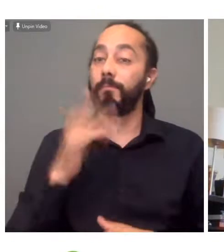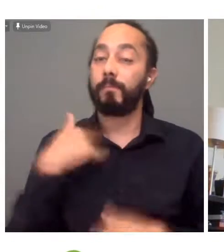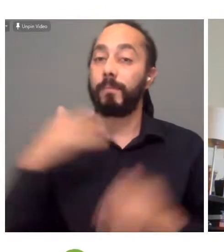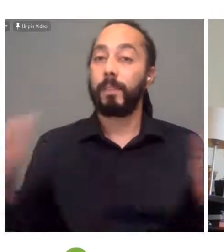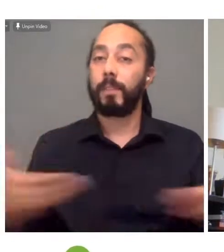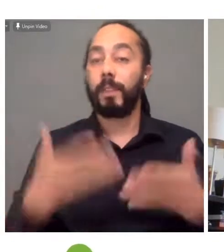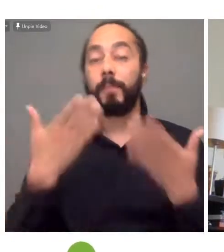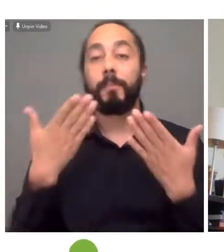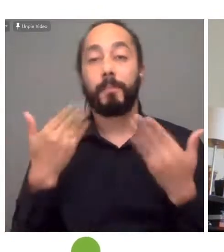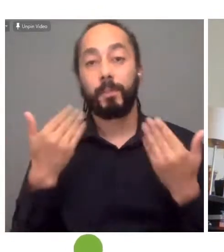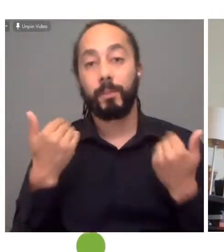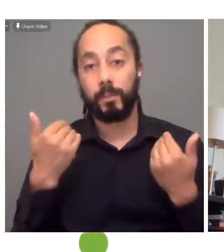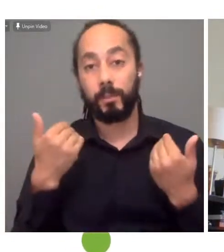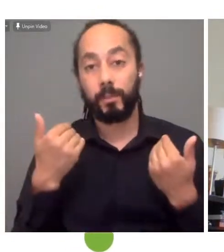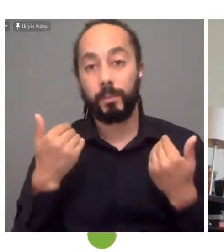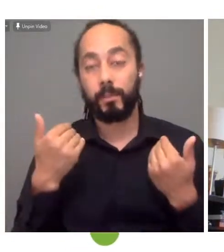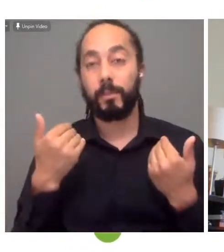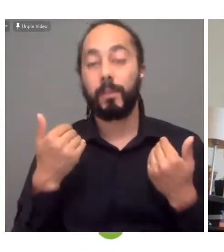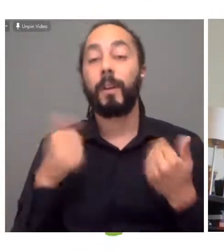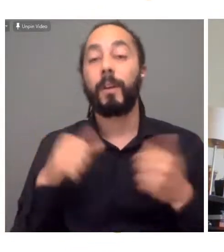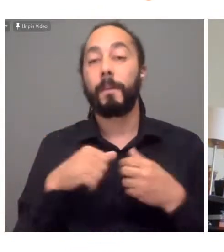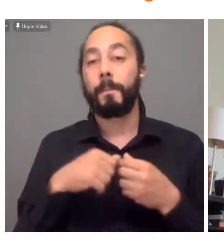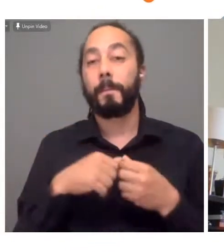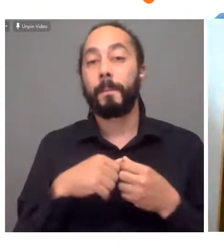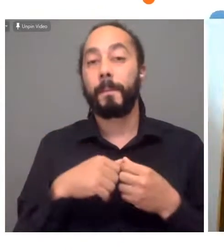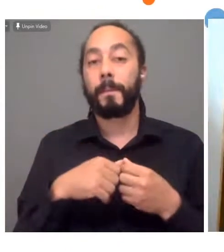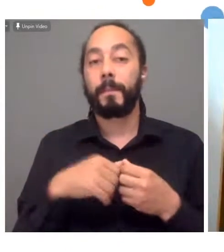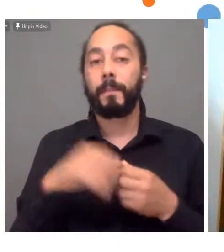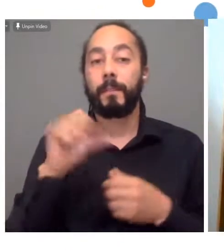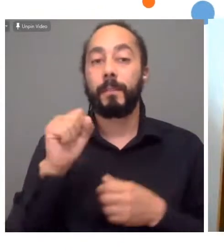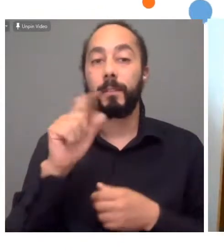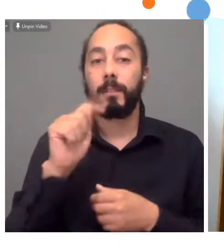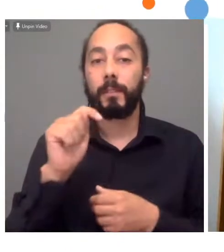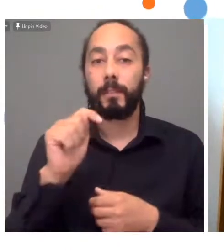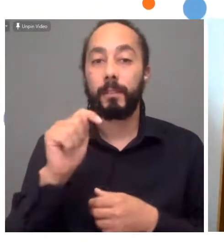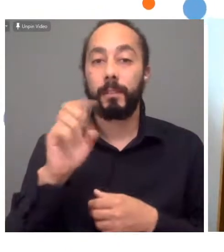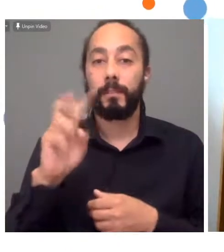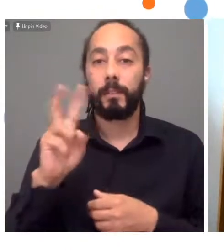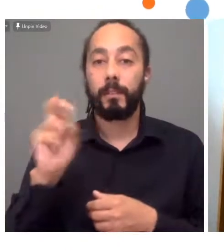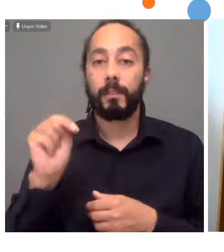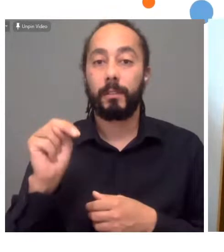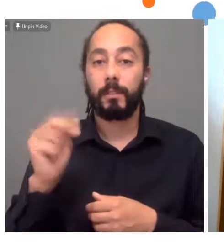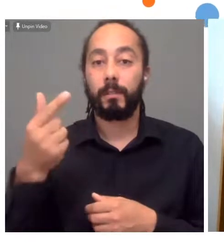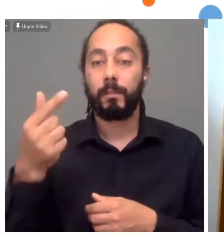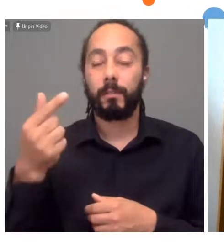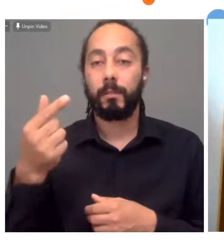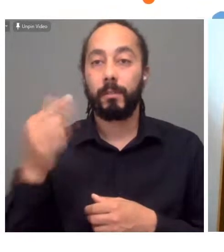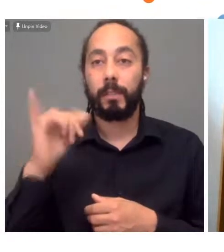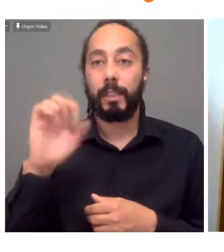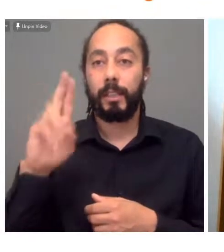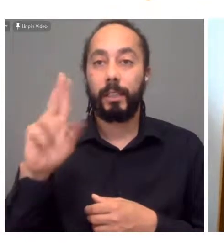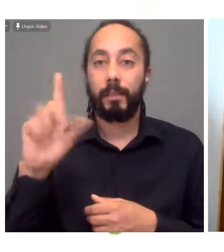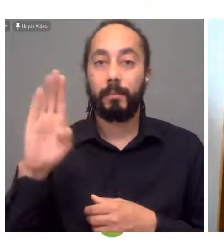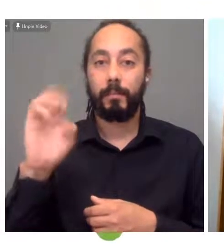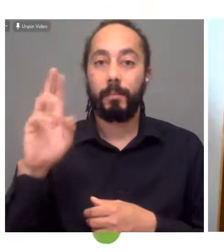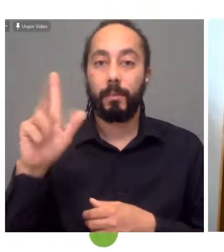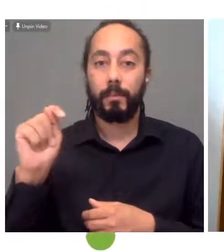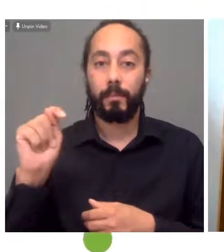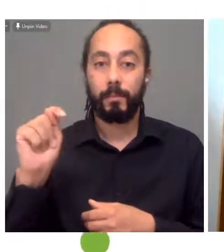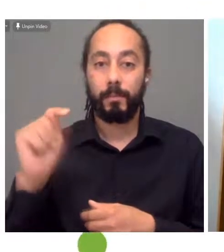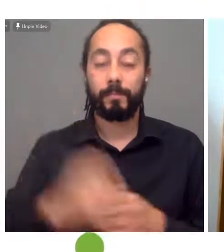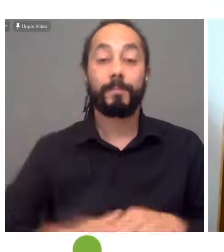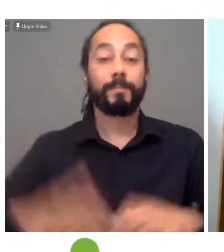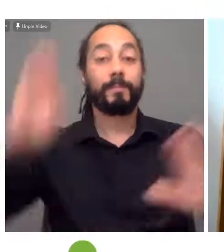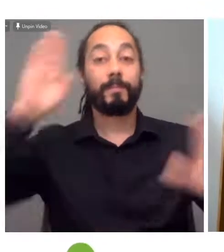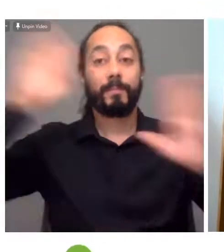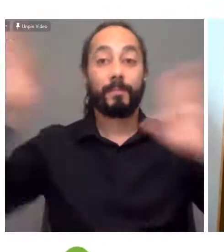Laurier-Saint-Marie, l'honorable Steven Guilbeault. Thank you very much, Sean, for this kind introduction. Hello, everyone.